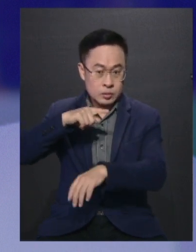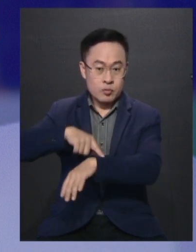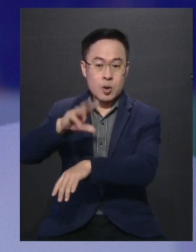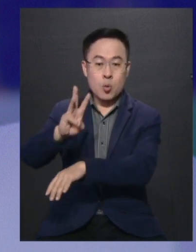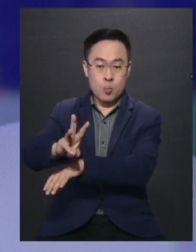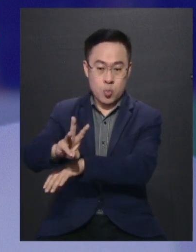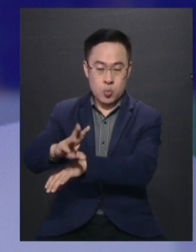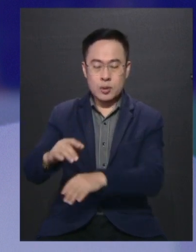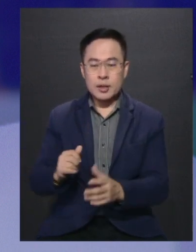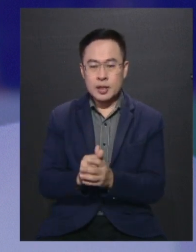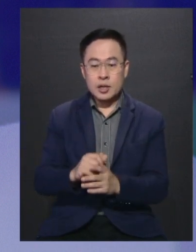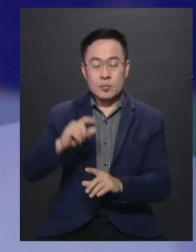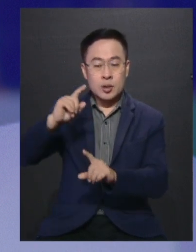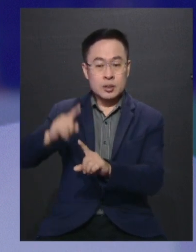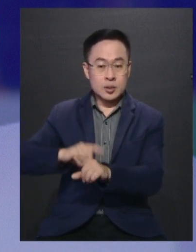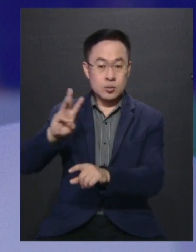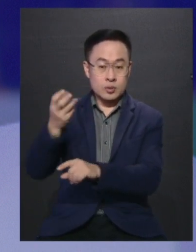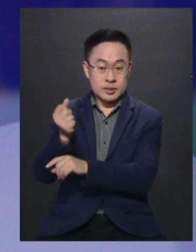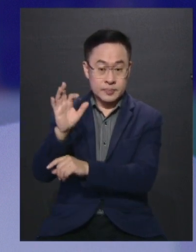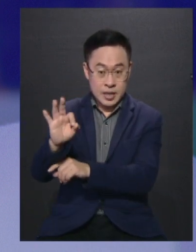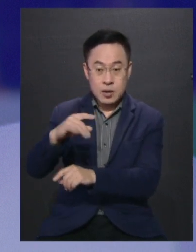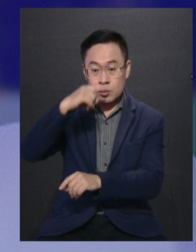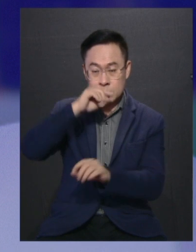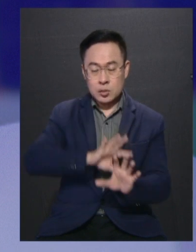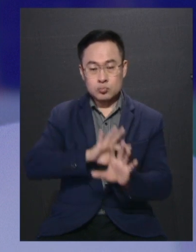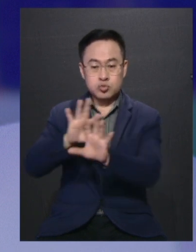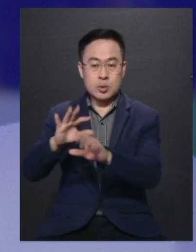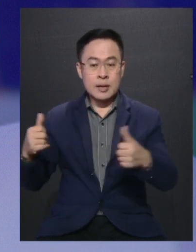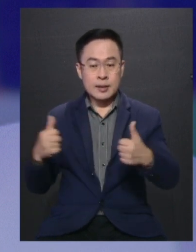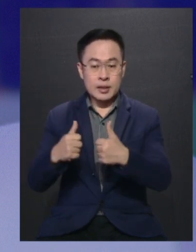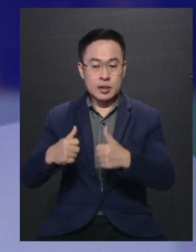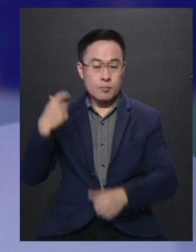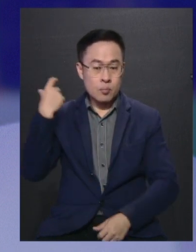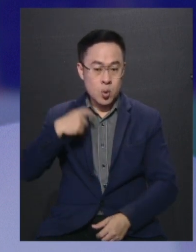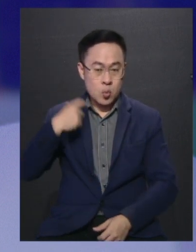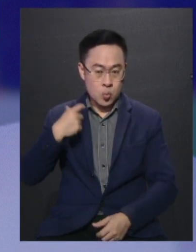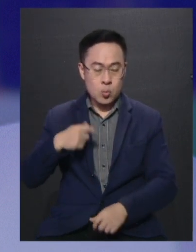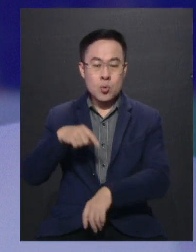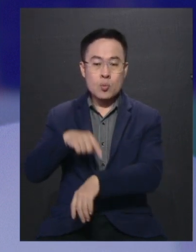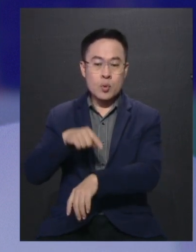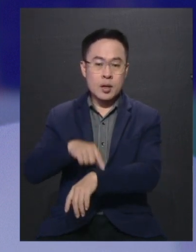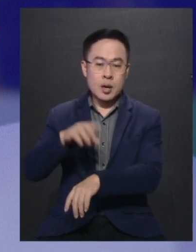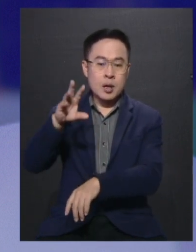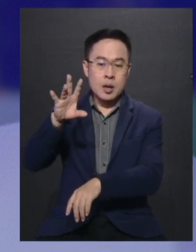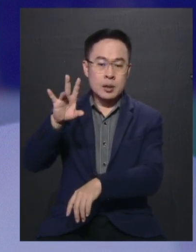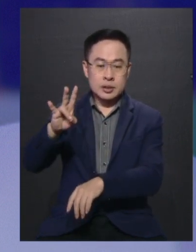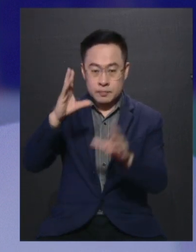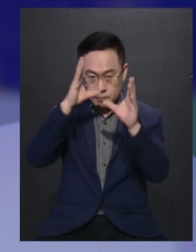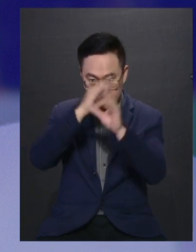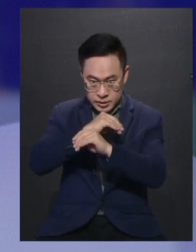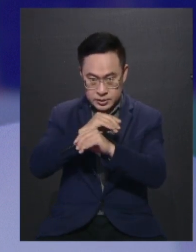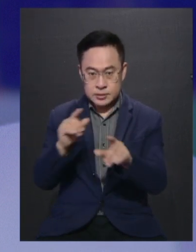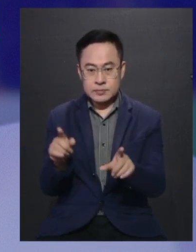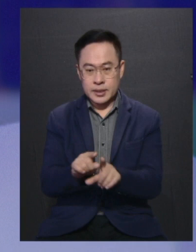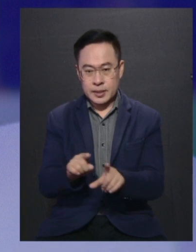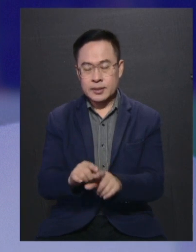ะคะแล้วก็วันที่19มิถุนายนค่ะฮ่องกงจะพบกับไทยนะคะที่ฮ่องกงสเตเดียมช่วงเวลา 19:00 นก็เดี๋ยวรอเชียร์กันด้ว